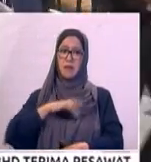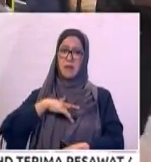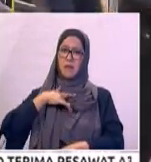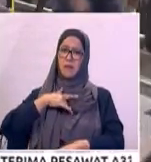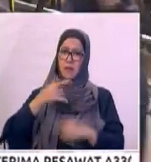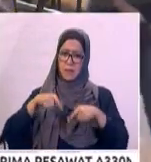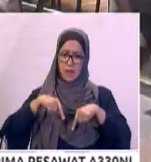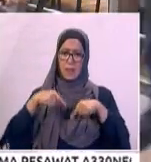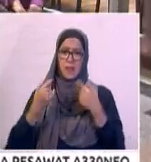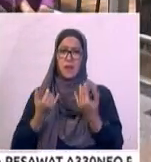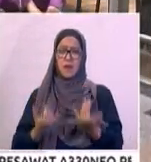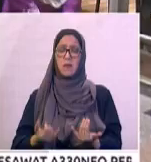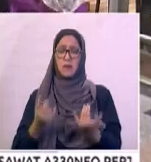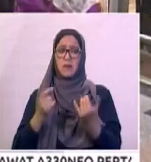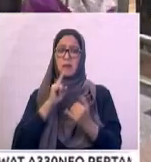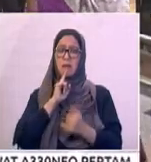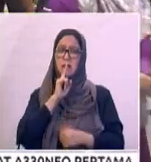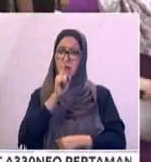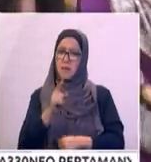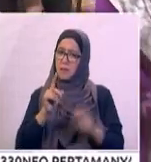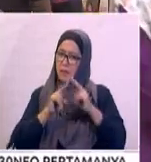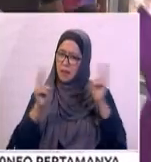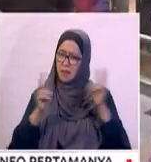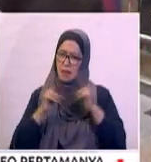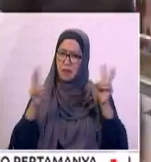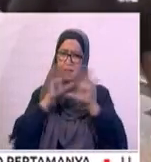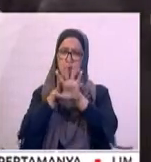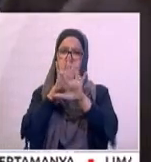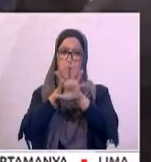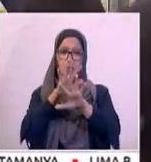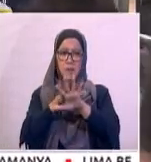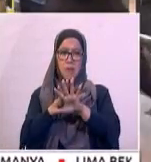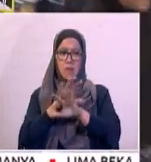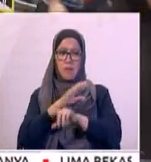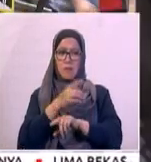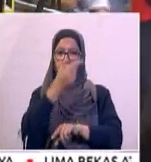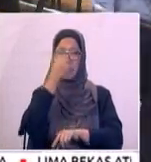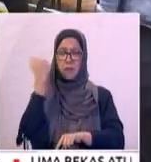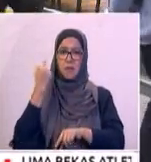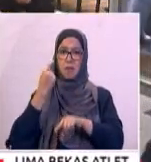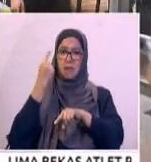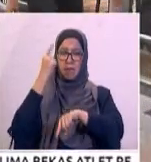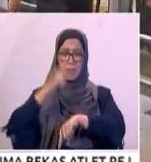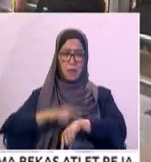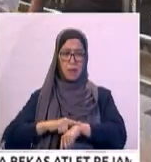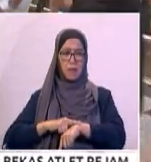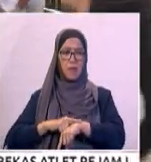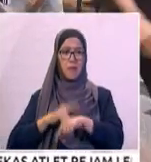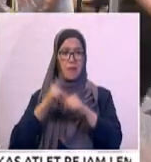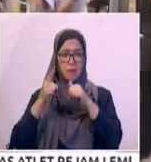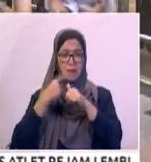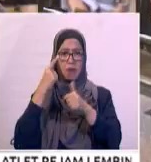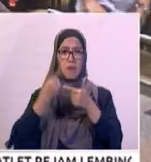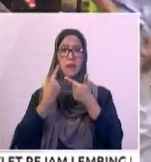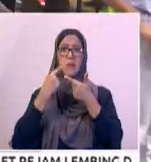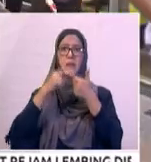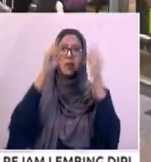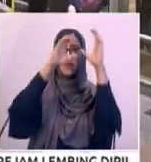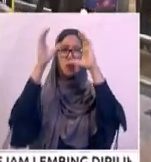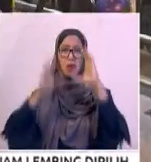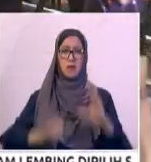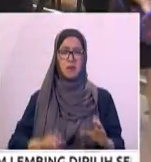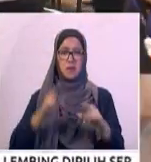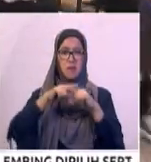lah. Ini yang paling sangat menggalakkan. Sebab apa? Mungkin disebabkan satu lagi ada berjerebu,